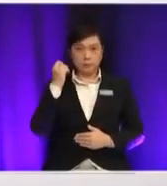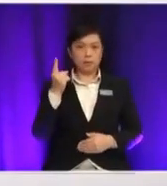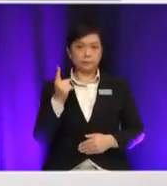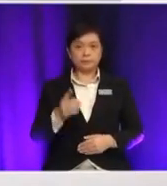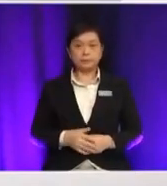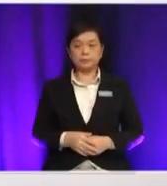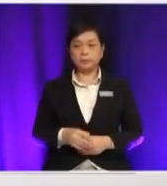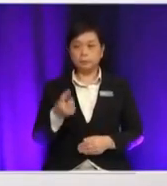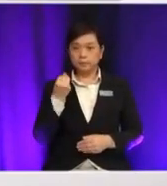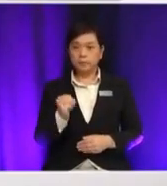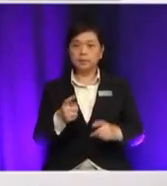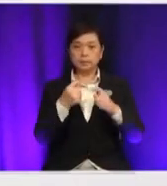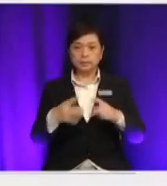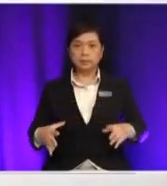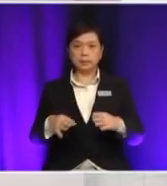Kristen